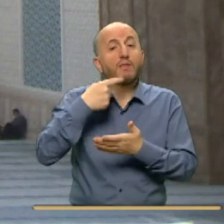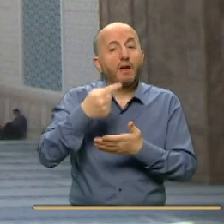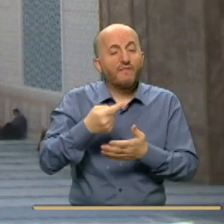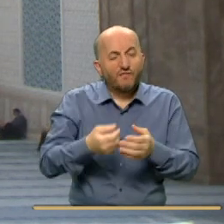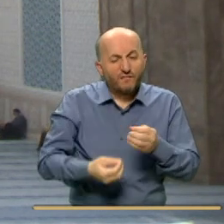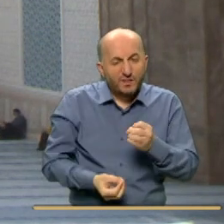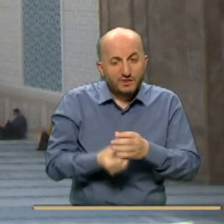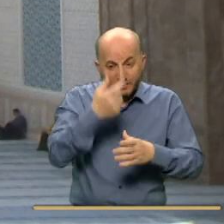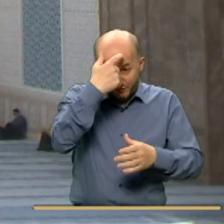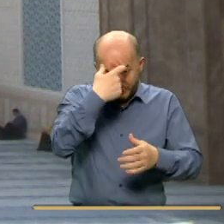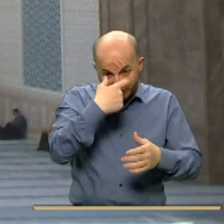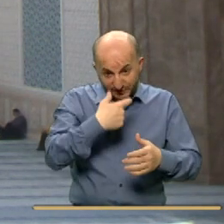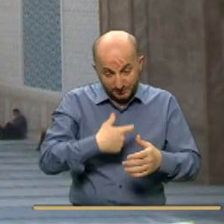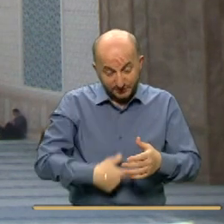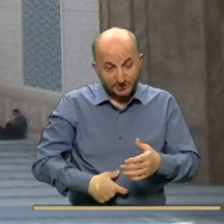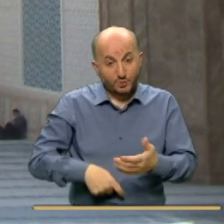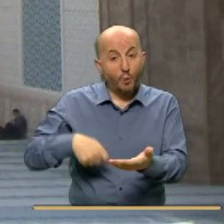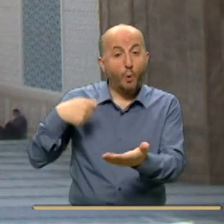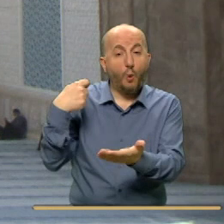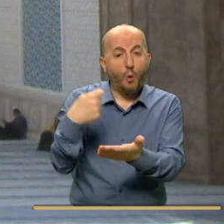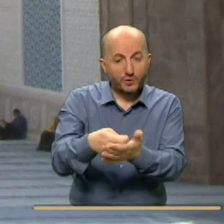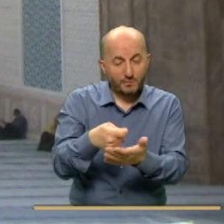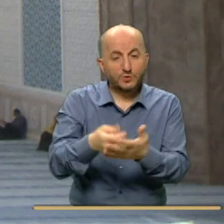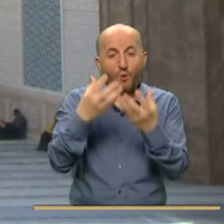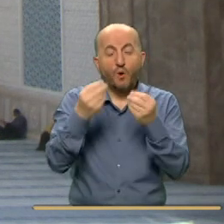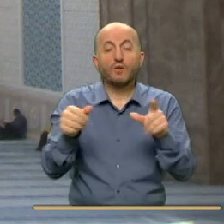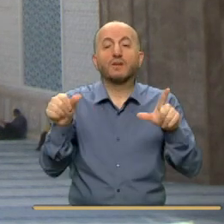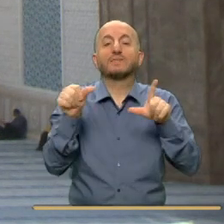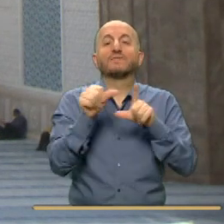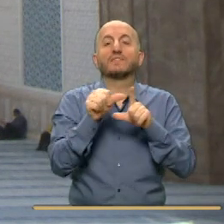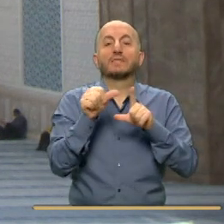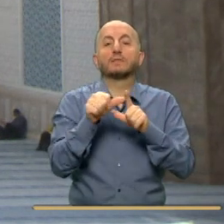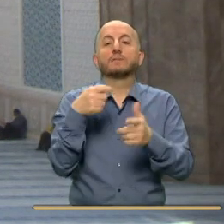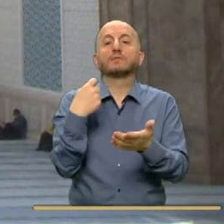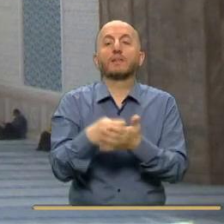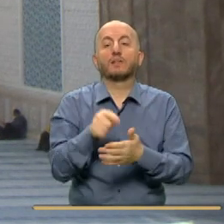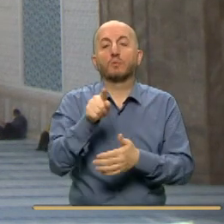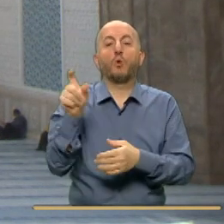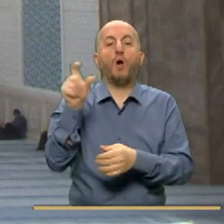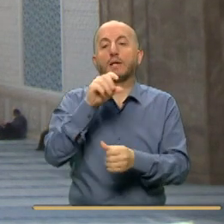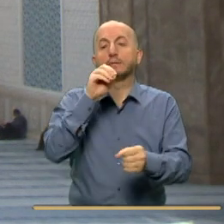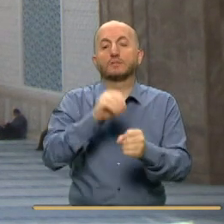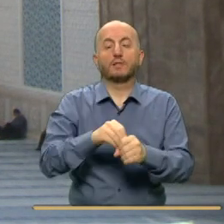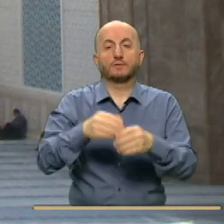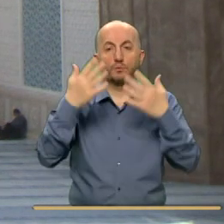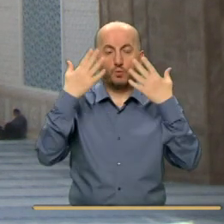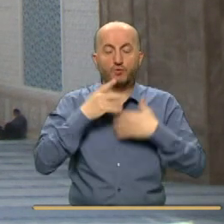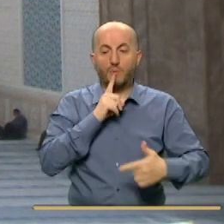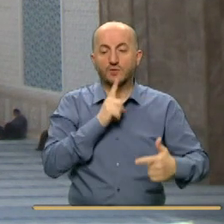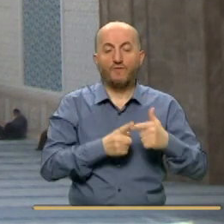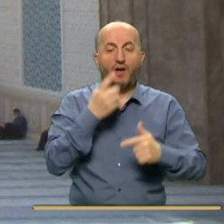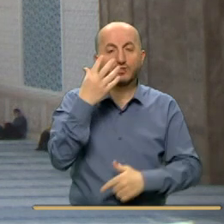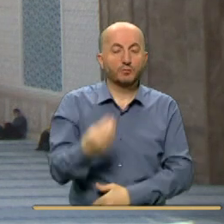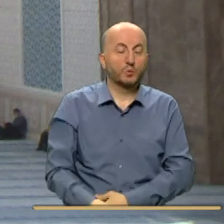Yaratılış, fıtratımızın zekatı olan fıtır sadakası bu ayda verilir. Bu ayda üzerimize vacip olur.